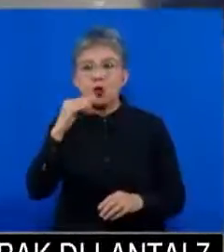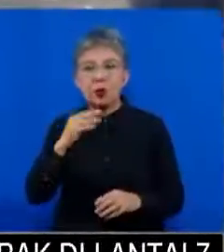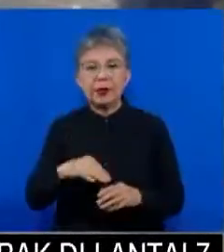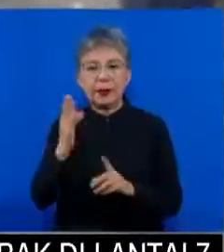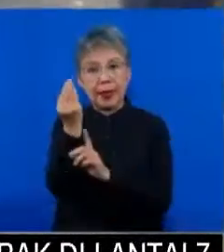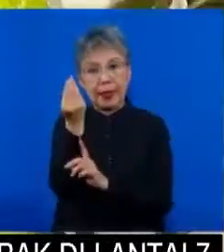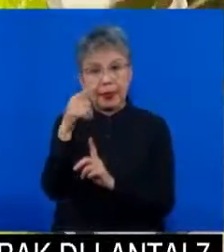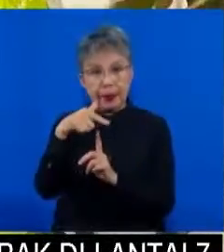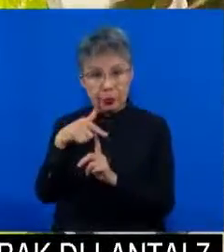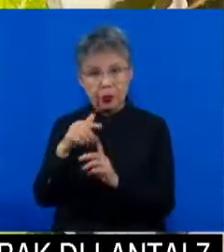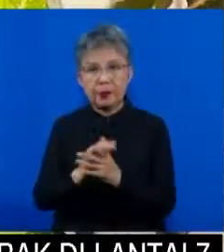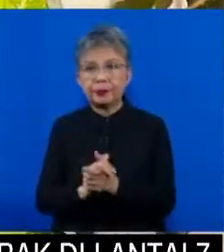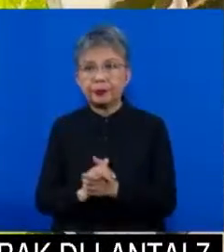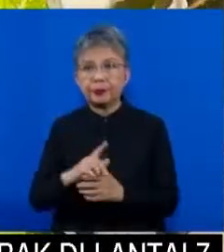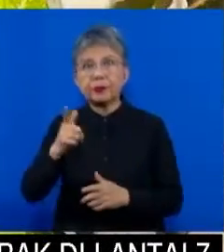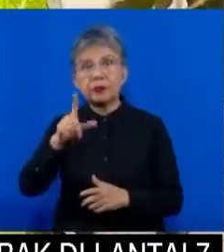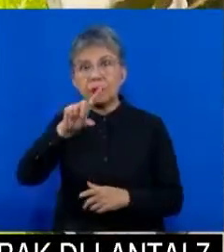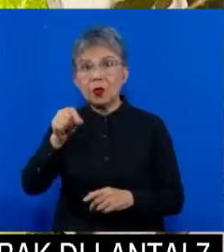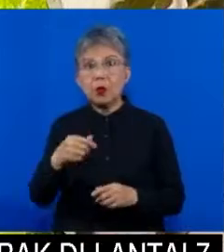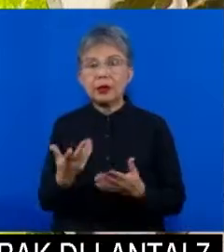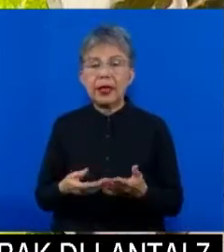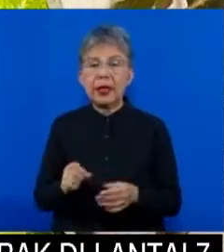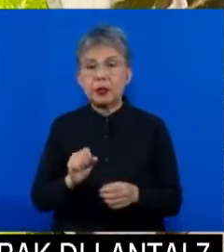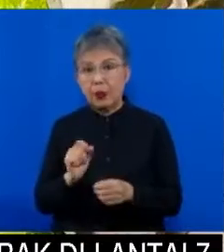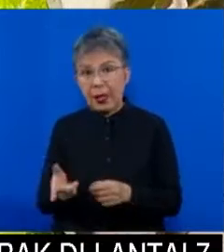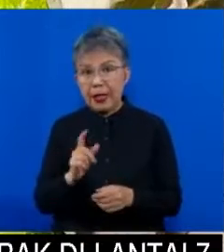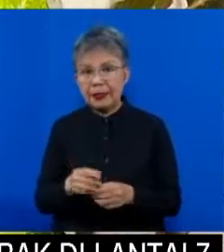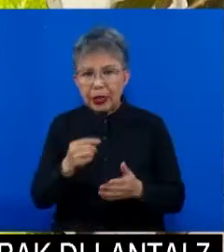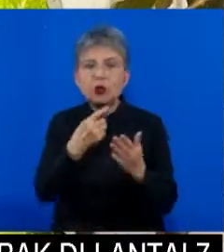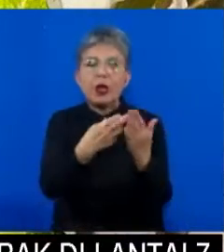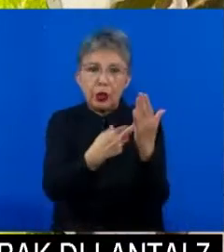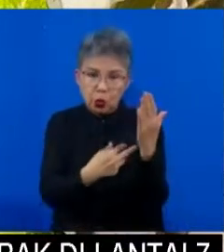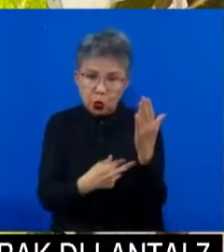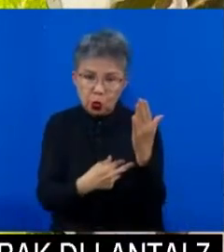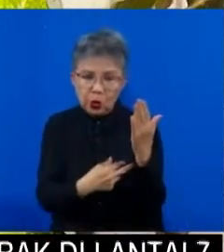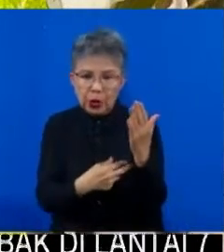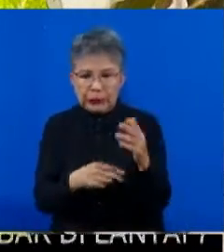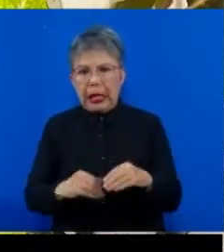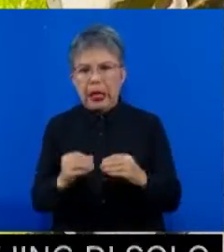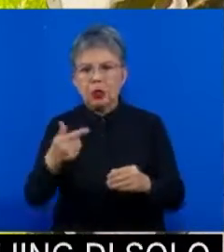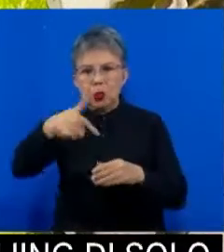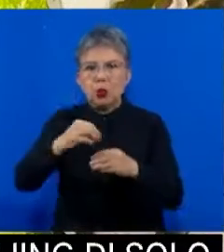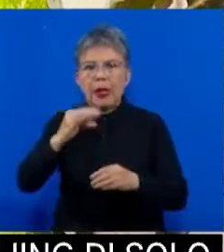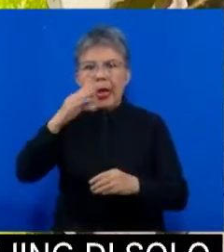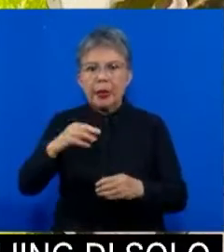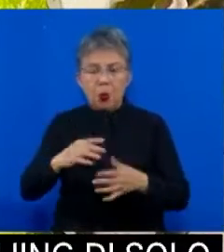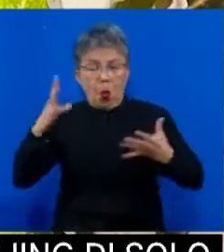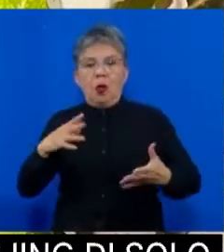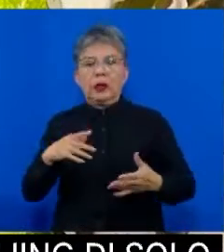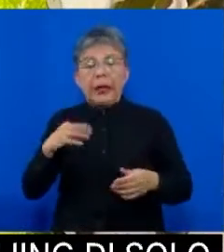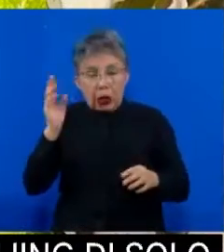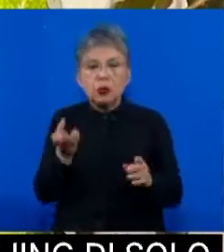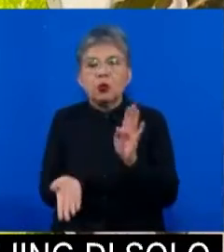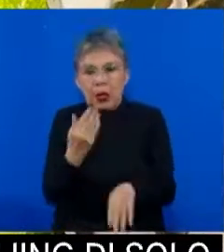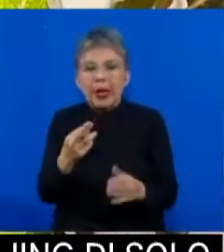Timur. Setiap bulan harus nyiapin berapa-berapa, itu kan udah dihitung kan. Setelah naik jadi berpikir lagi, oh ini naiknya jadi luar biasa gitu. Jadi